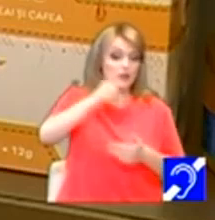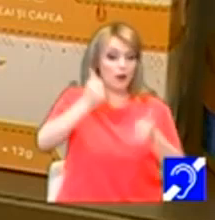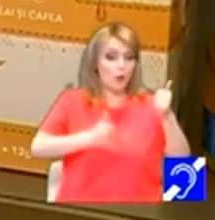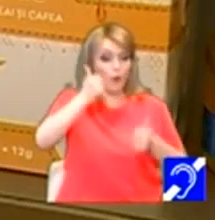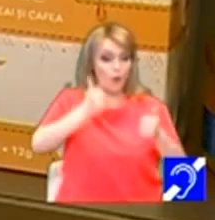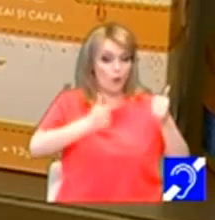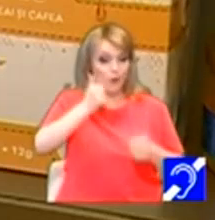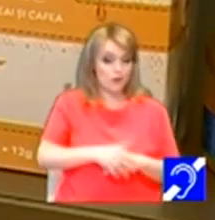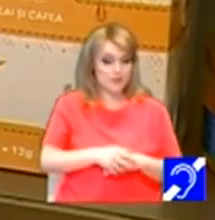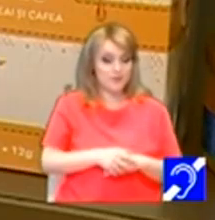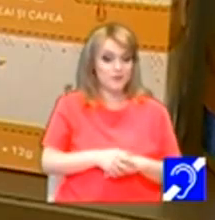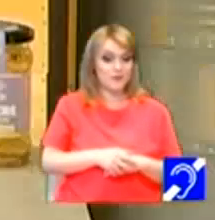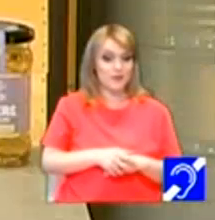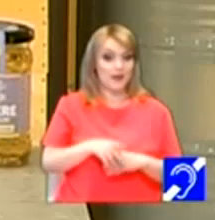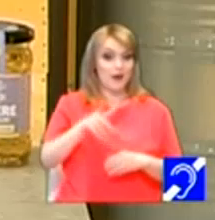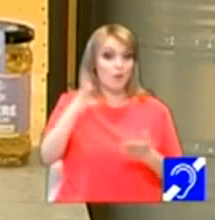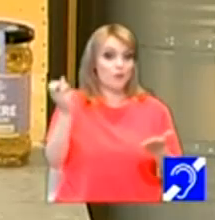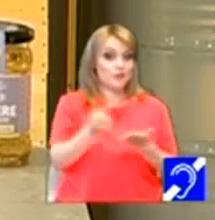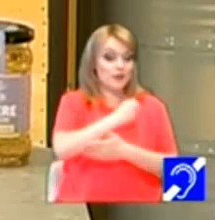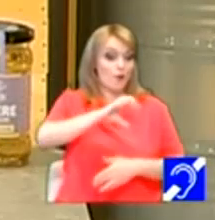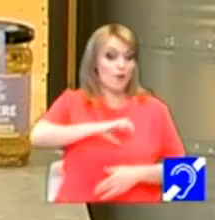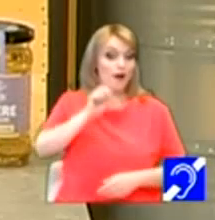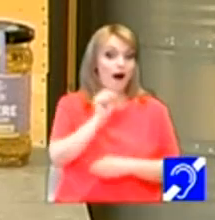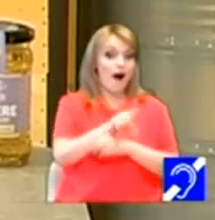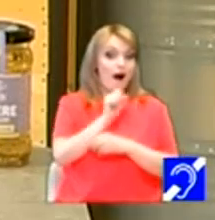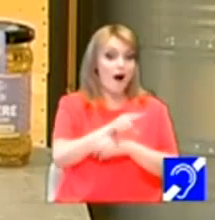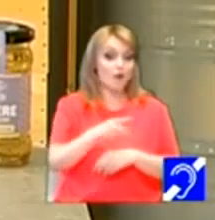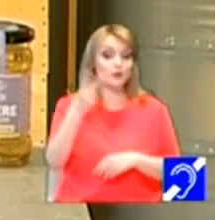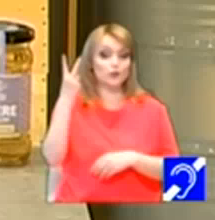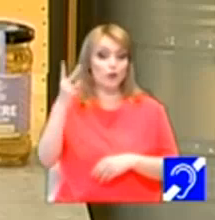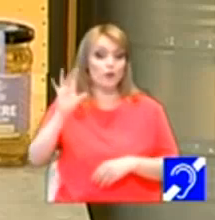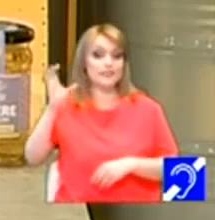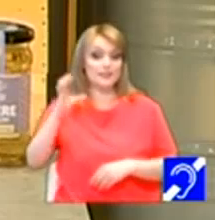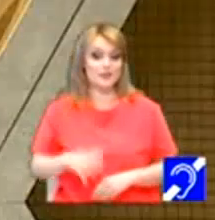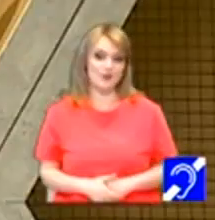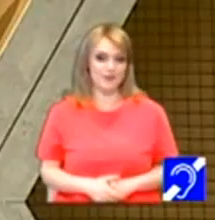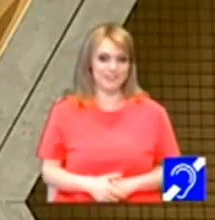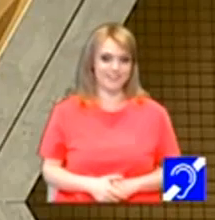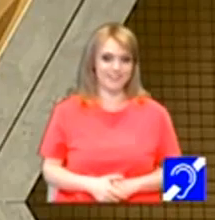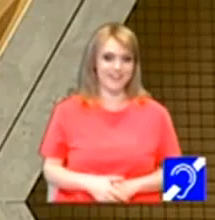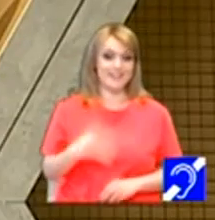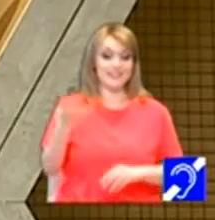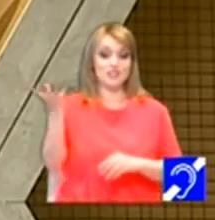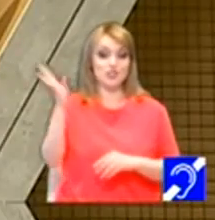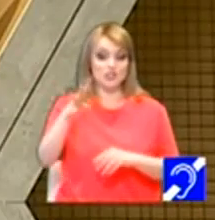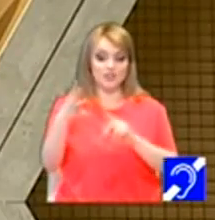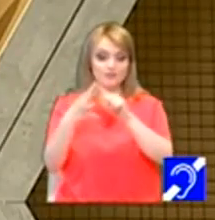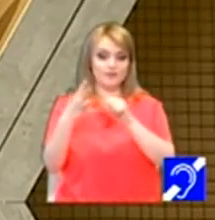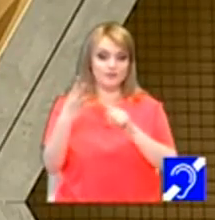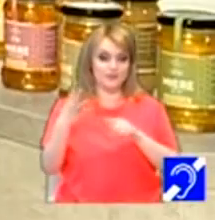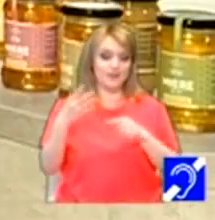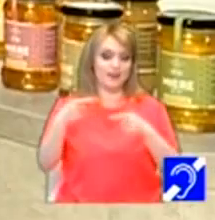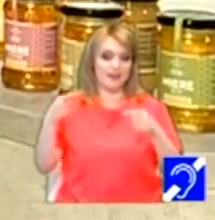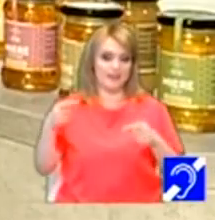Honey Awards 2020, unde a obținut o medalie de aur, 2 de argint și una de bronz pentru 4 tipuri de miere